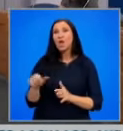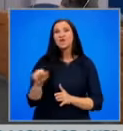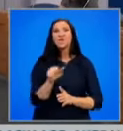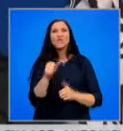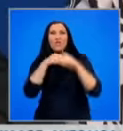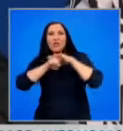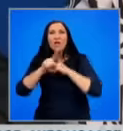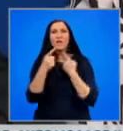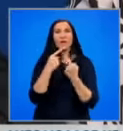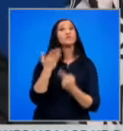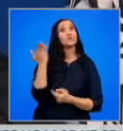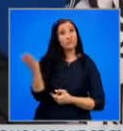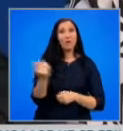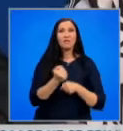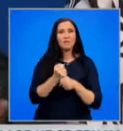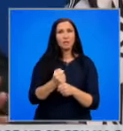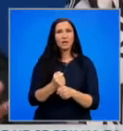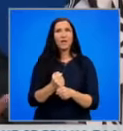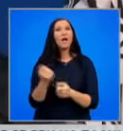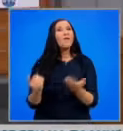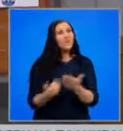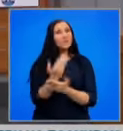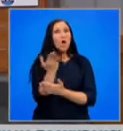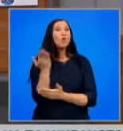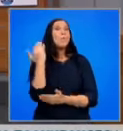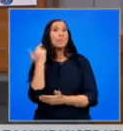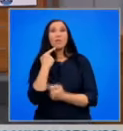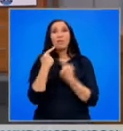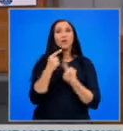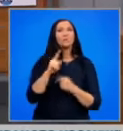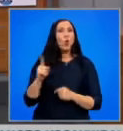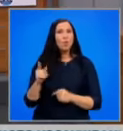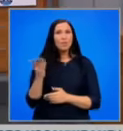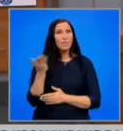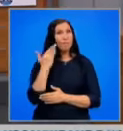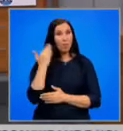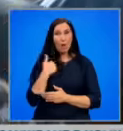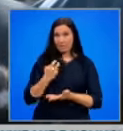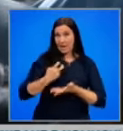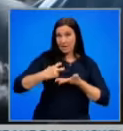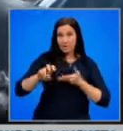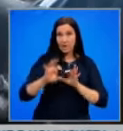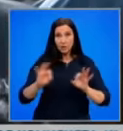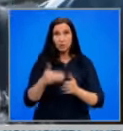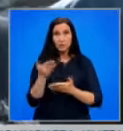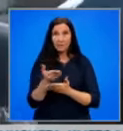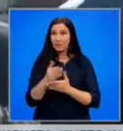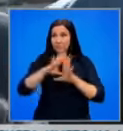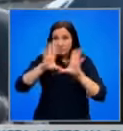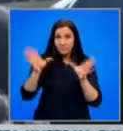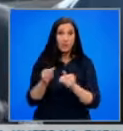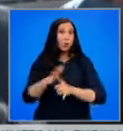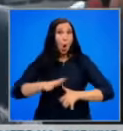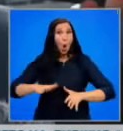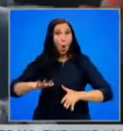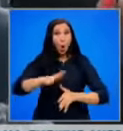задкулисни разговори с техни депутати. Самото начало, преди да говорим с който и да било, Аз излязох ясно пред цялото общество и казах,